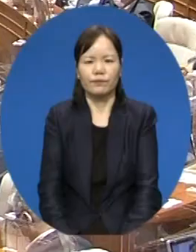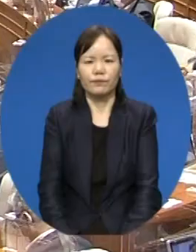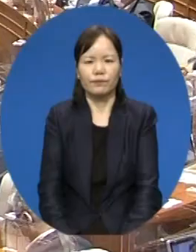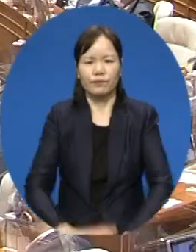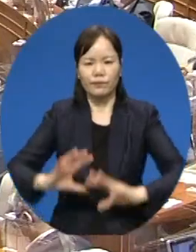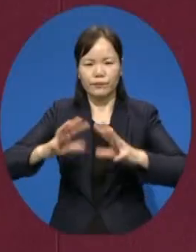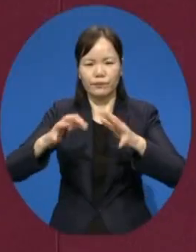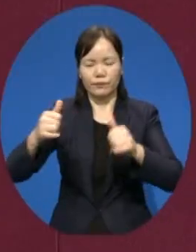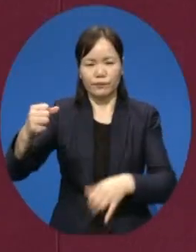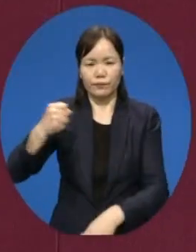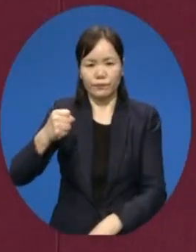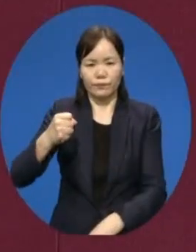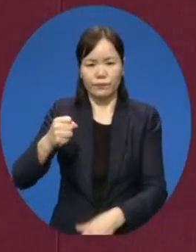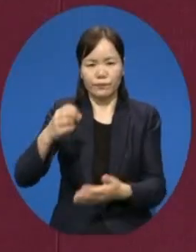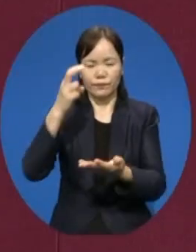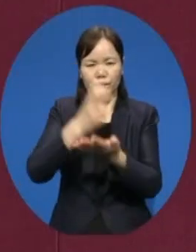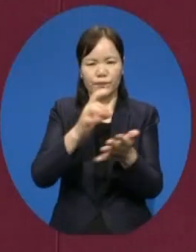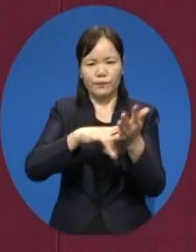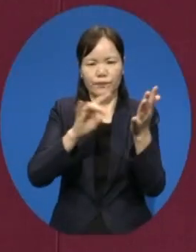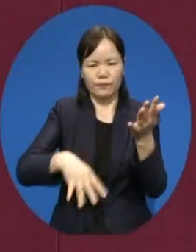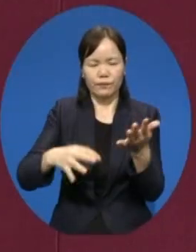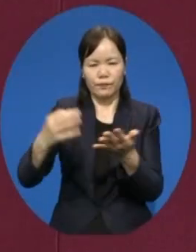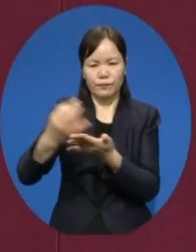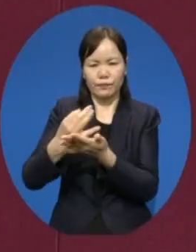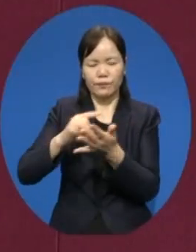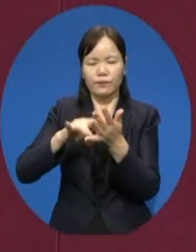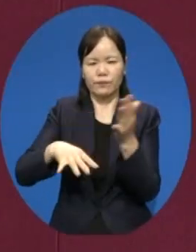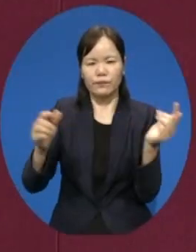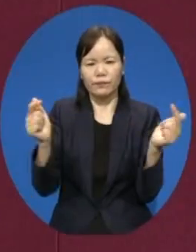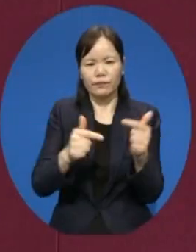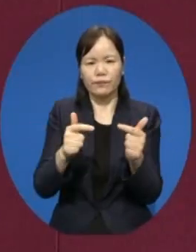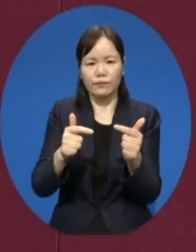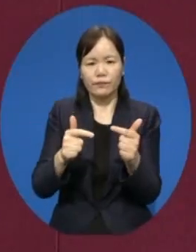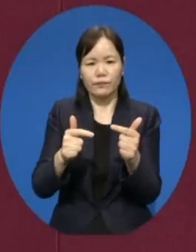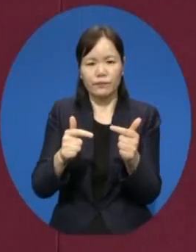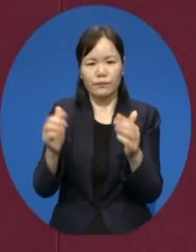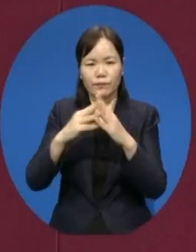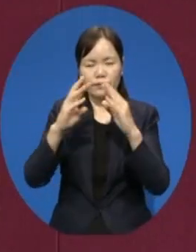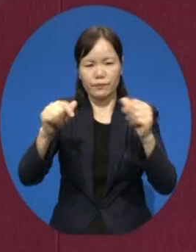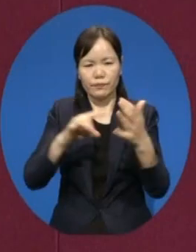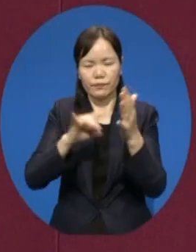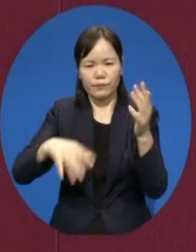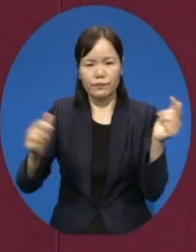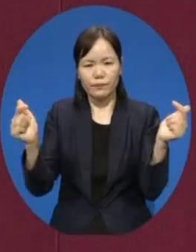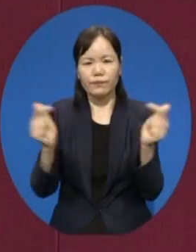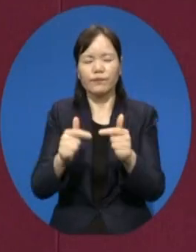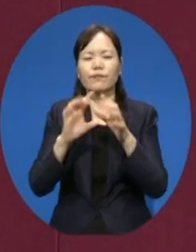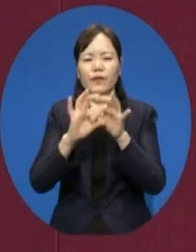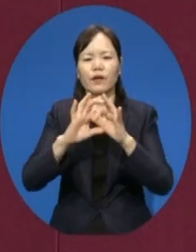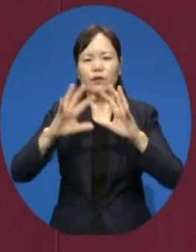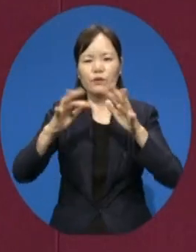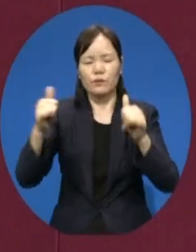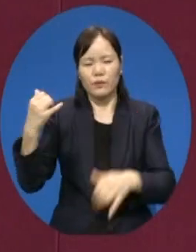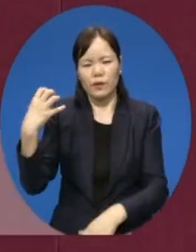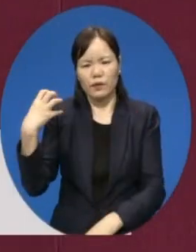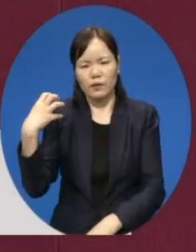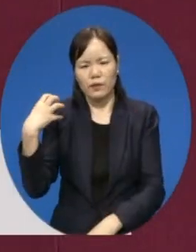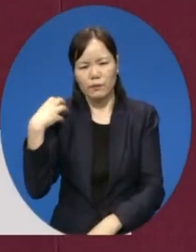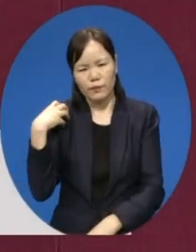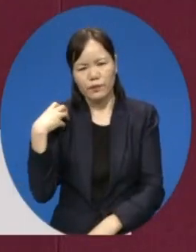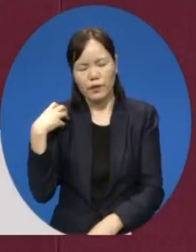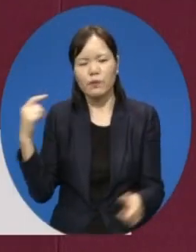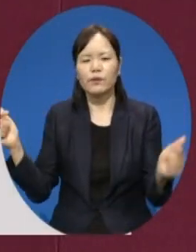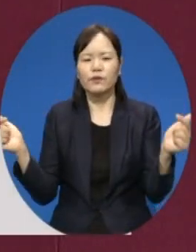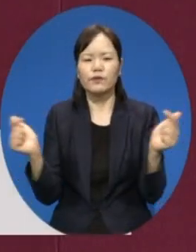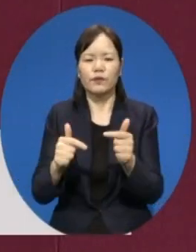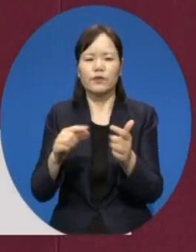저희 국민의힘은 법인세, 소득세를 감세하고 부동산세와 부가세를 감세하는 등으로 국민 부담을 획기적으로